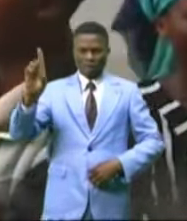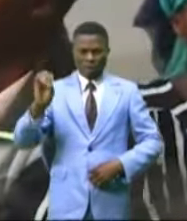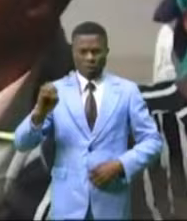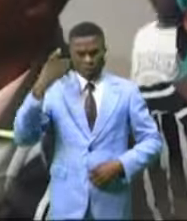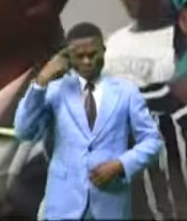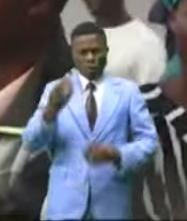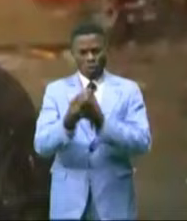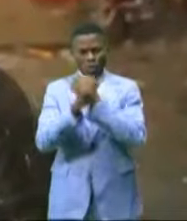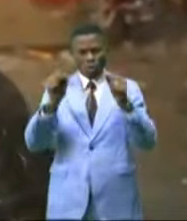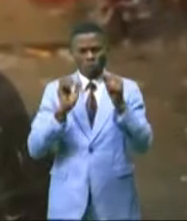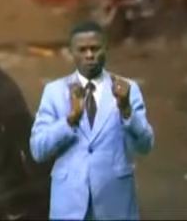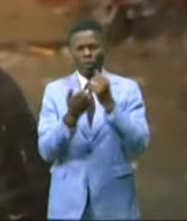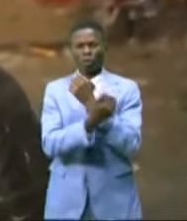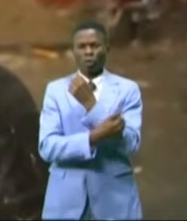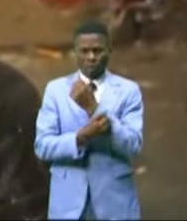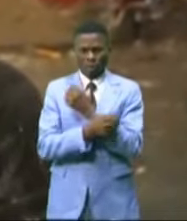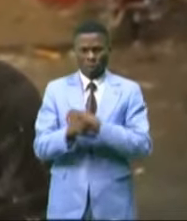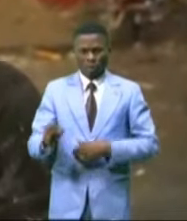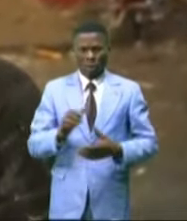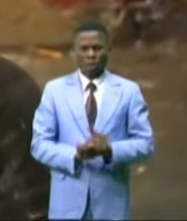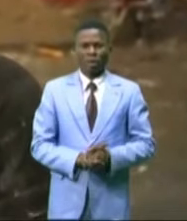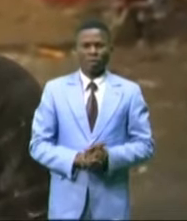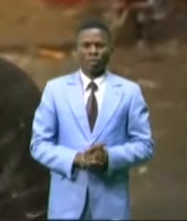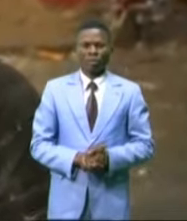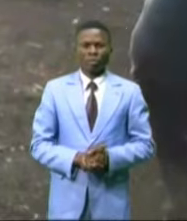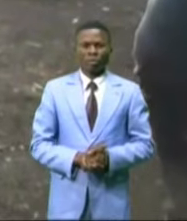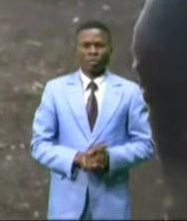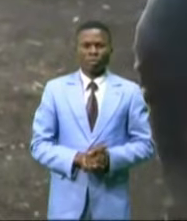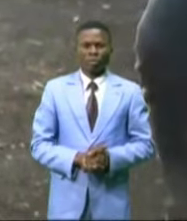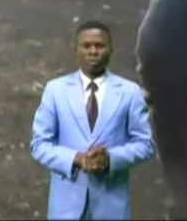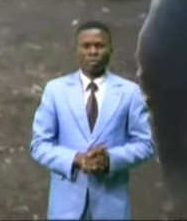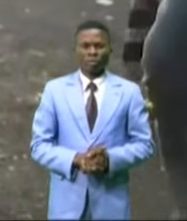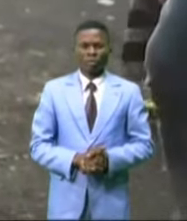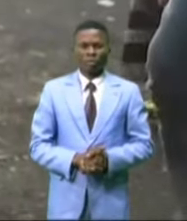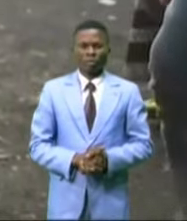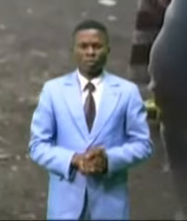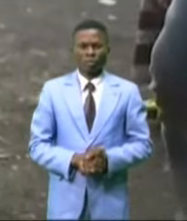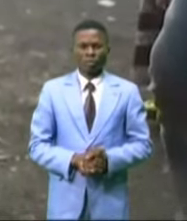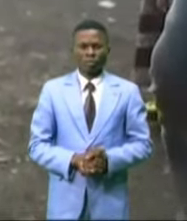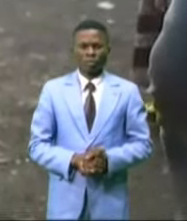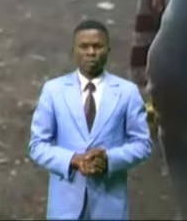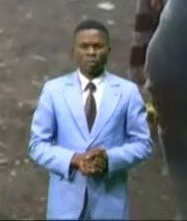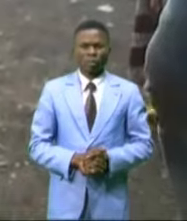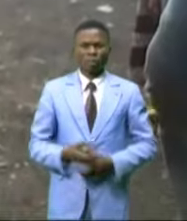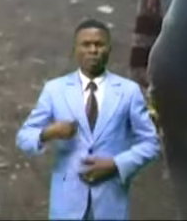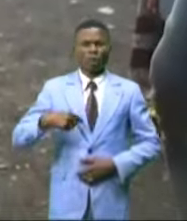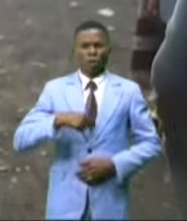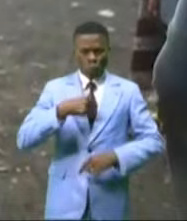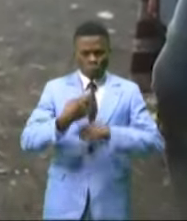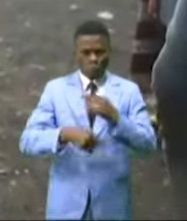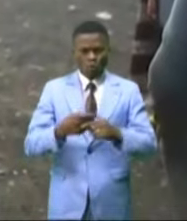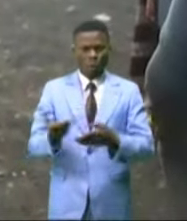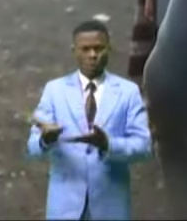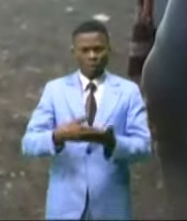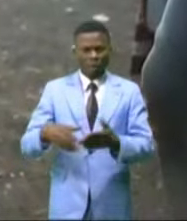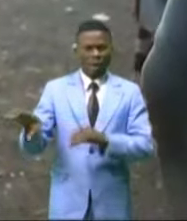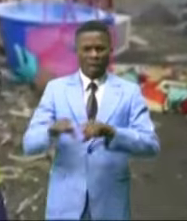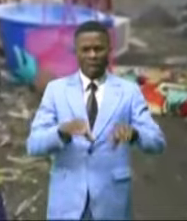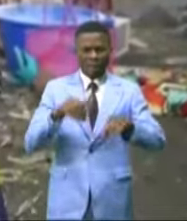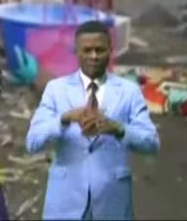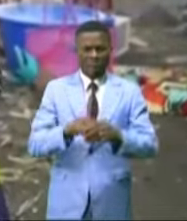Goma Niko saake Niko naoesha bungu naikala tuko natafuta hi vyakula tu